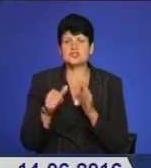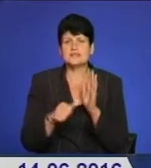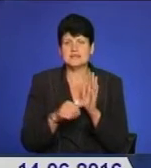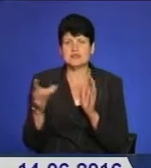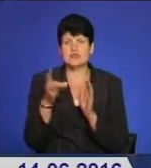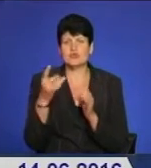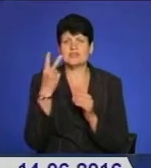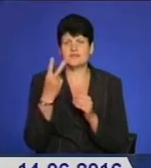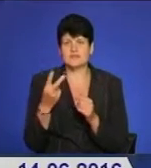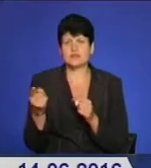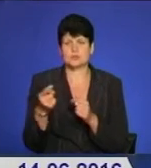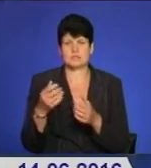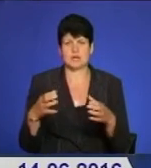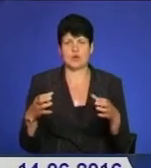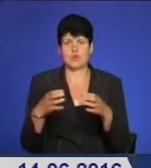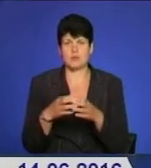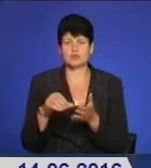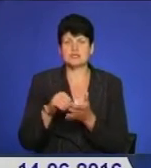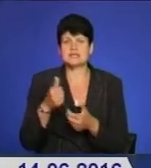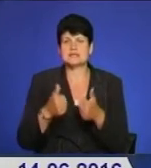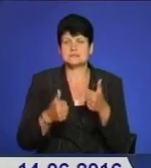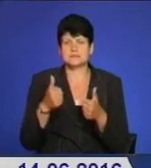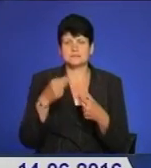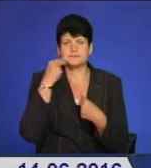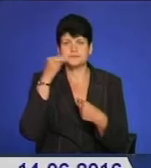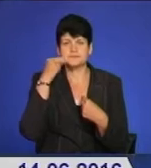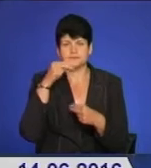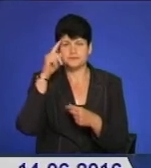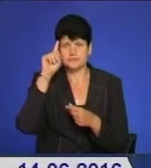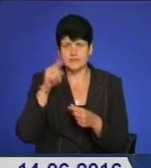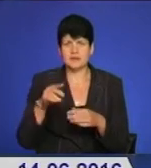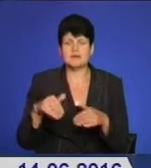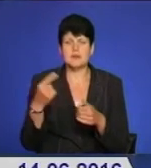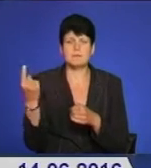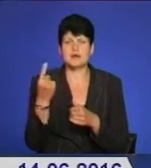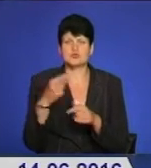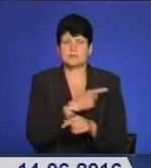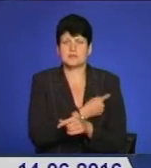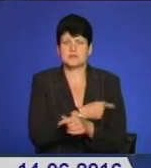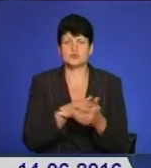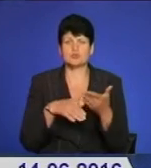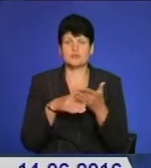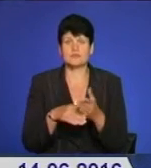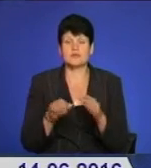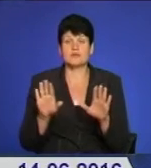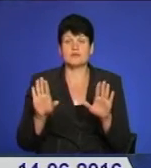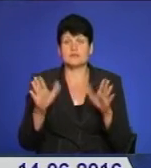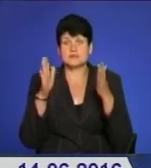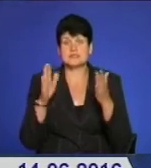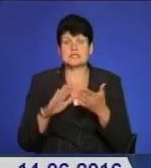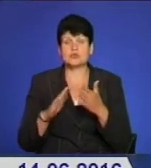2 тернопільські команди. Учасники змагань вдосконалювали навики надання першої медичної допомоги в екстремальних